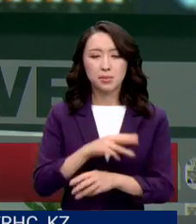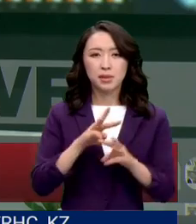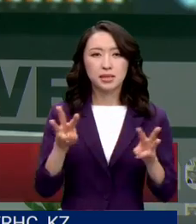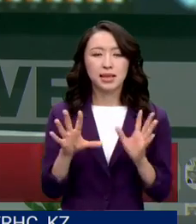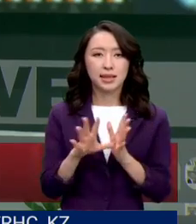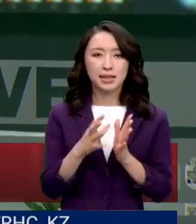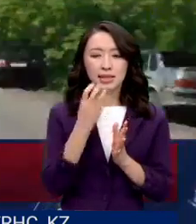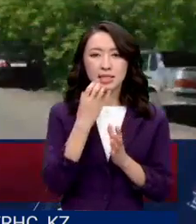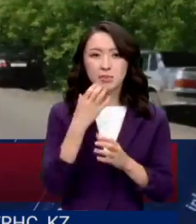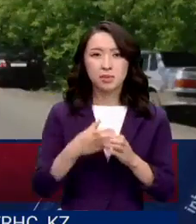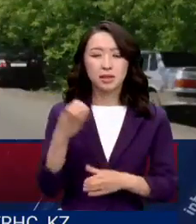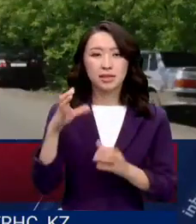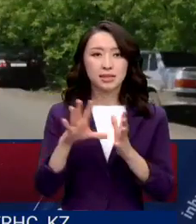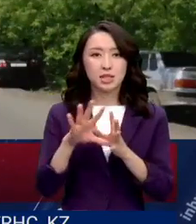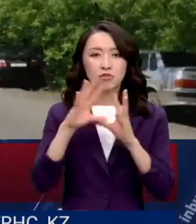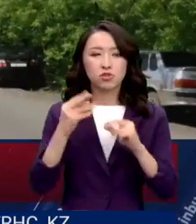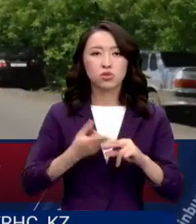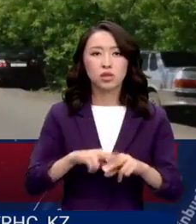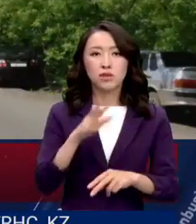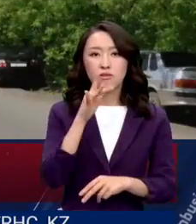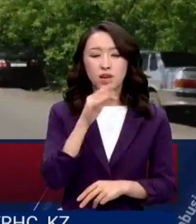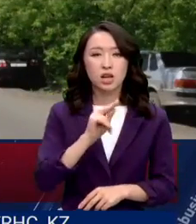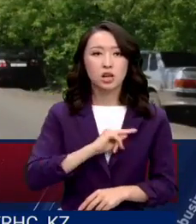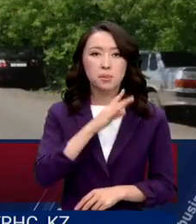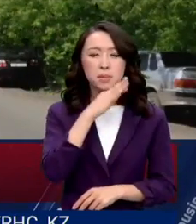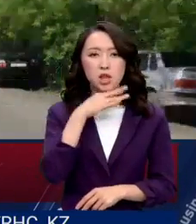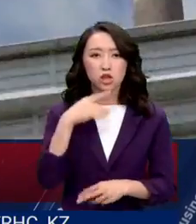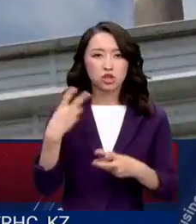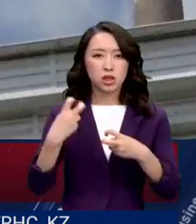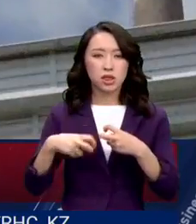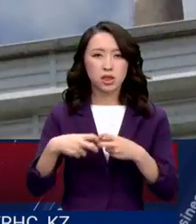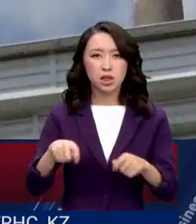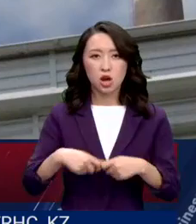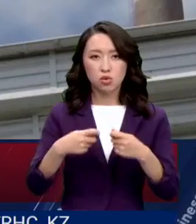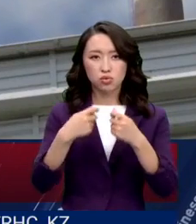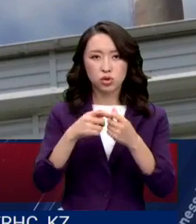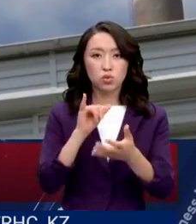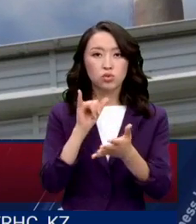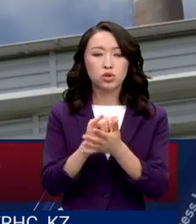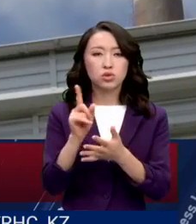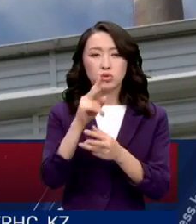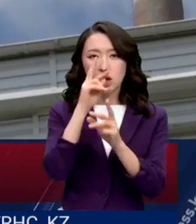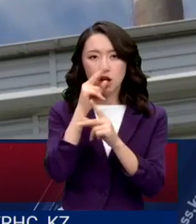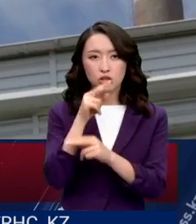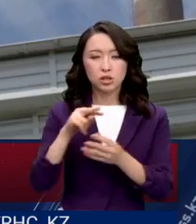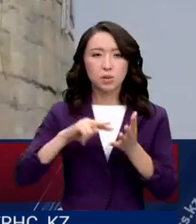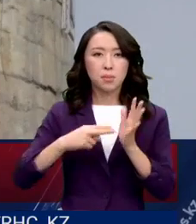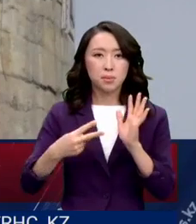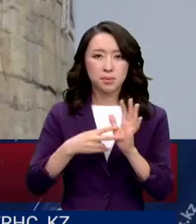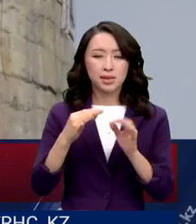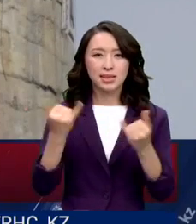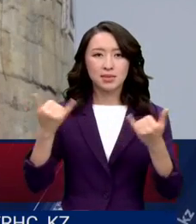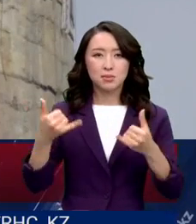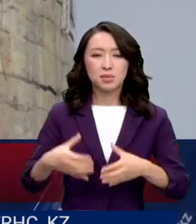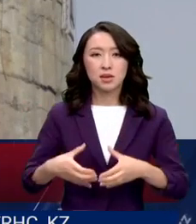энергетики, теплоэлектроцентраль все это время работала с многочисленными нарушениями. Установлено, что дефекты проектирования и